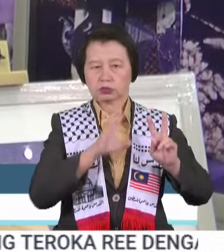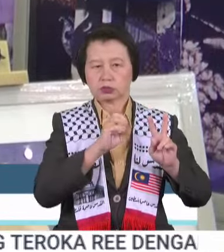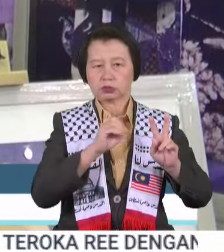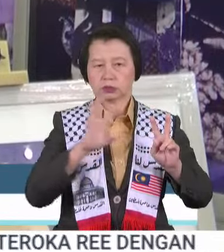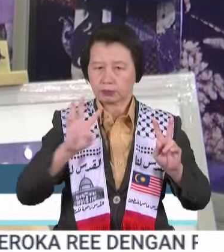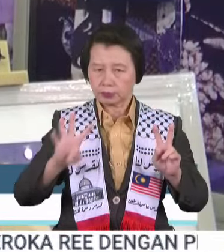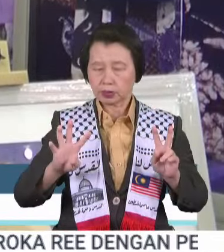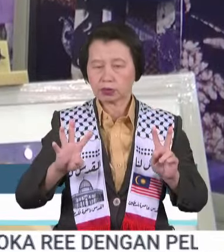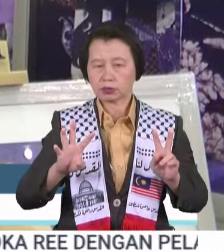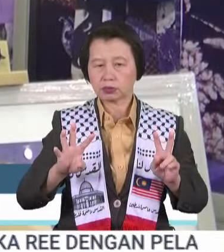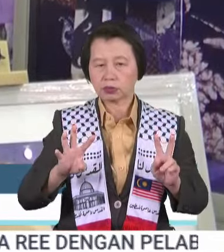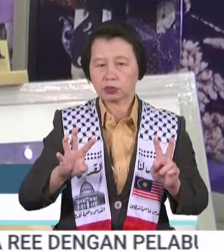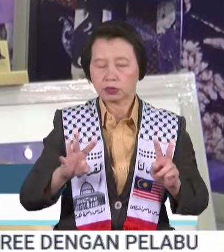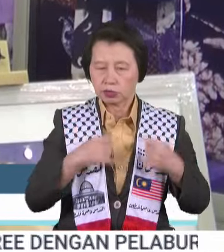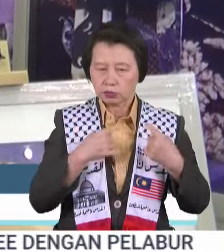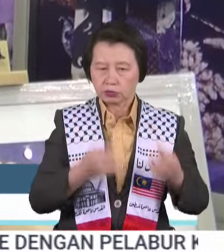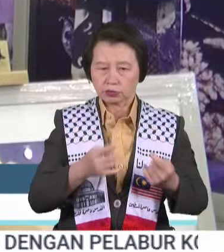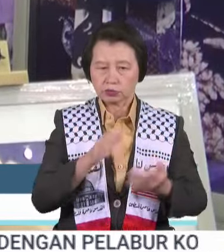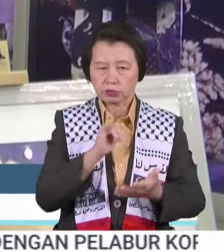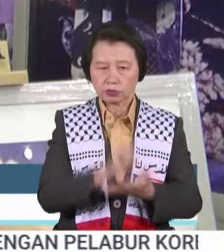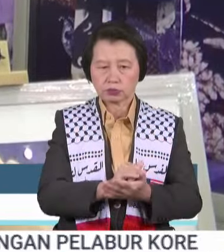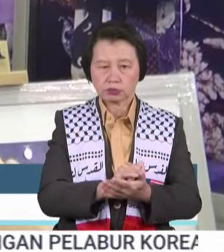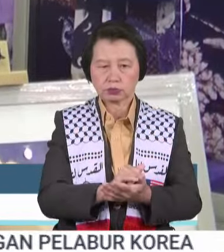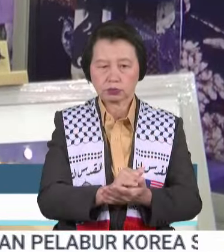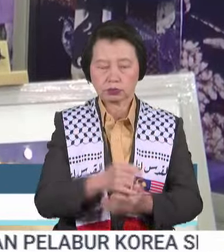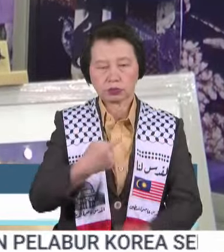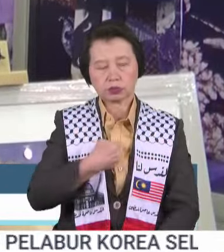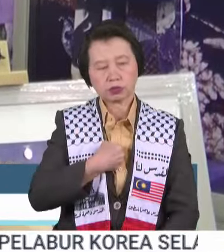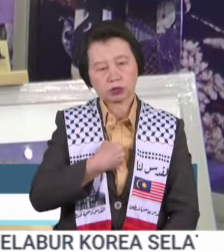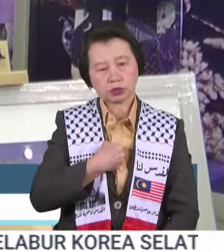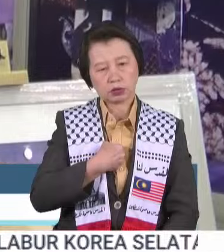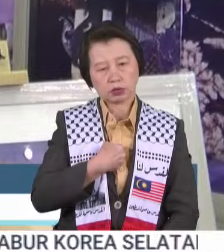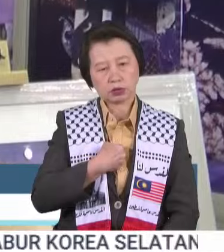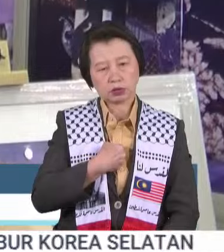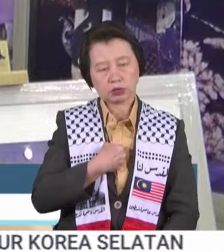2003-2004. Sejak daripada tu saya